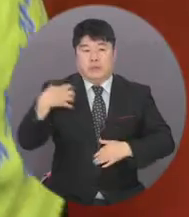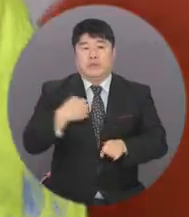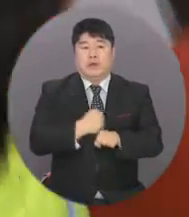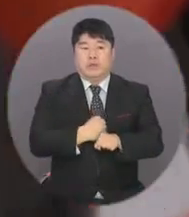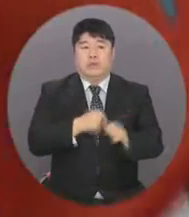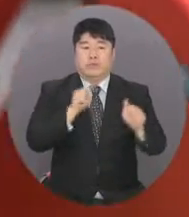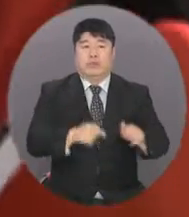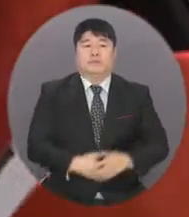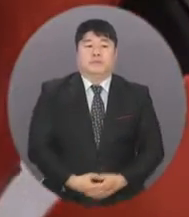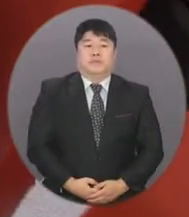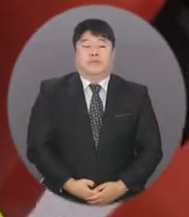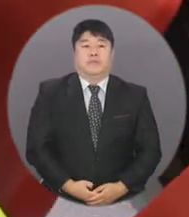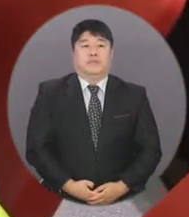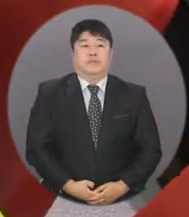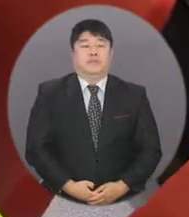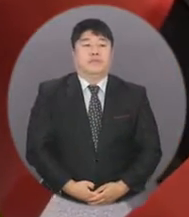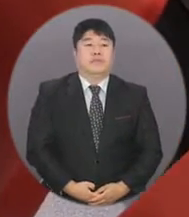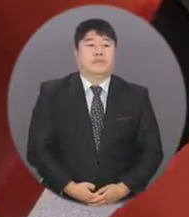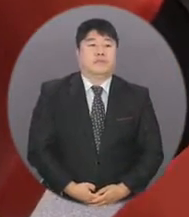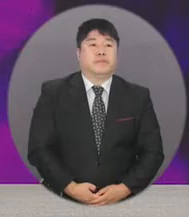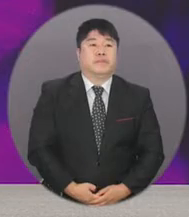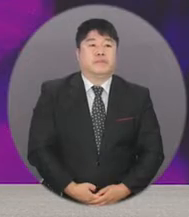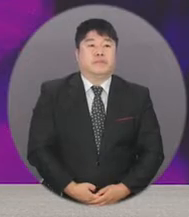했습니다. MBC 뉴스 우종훈입니다.